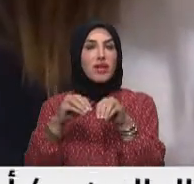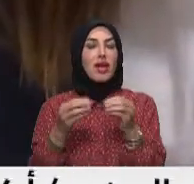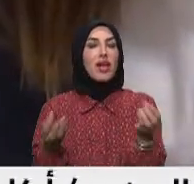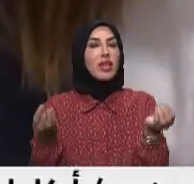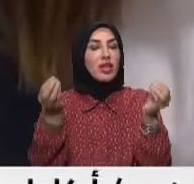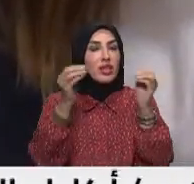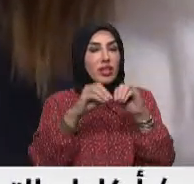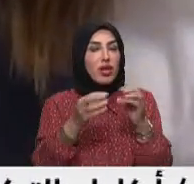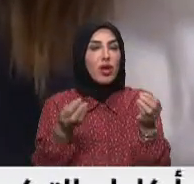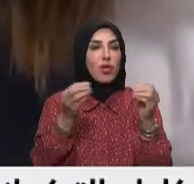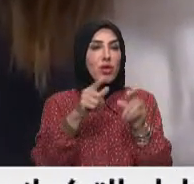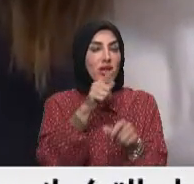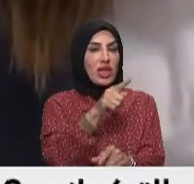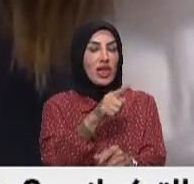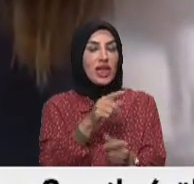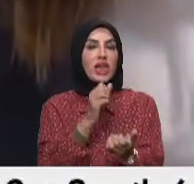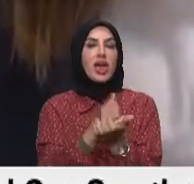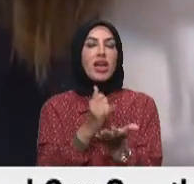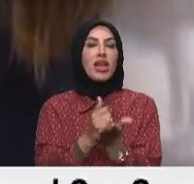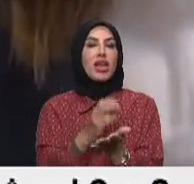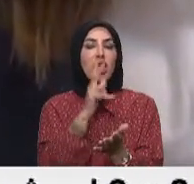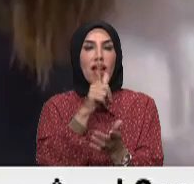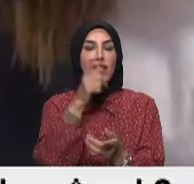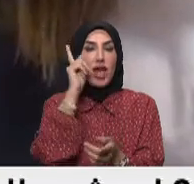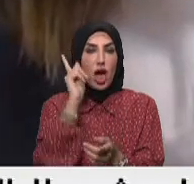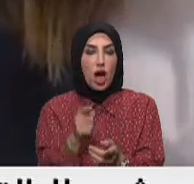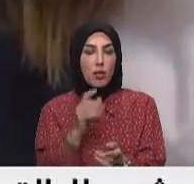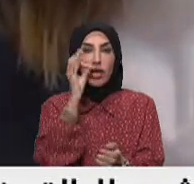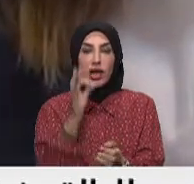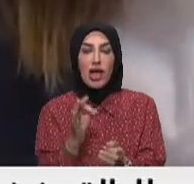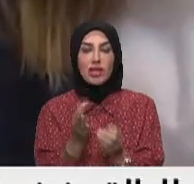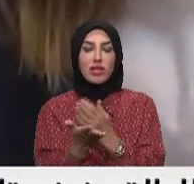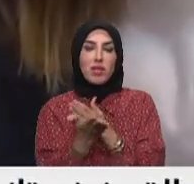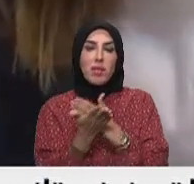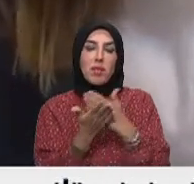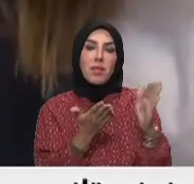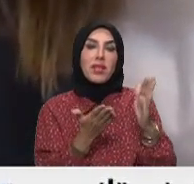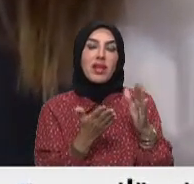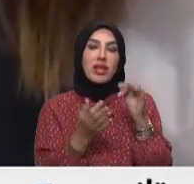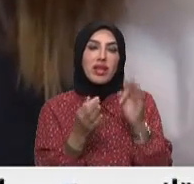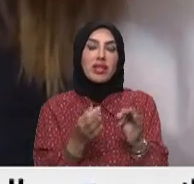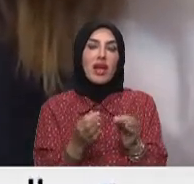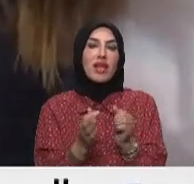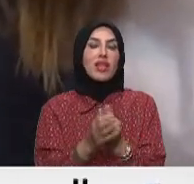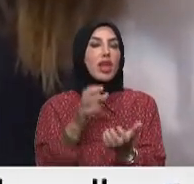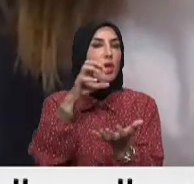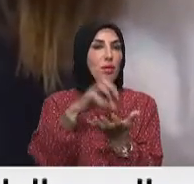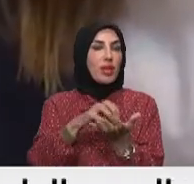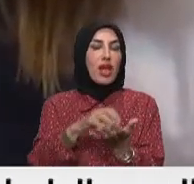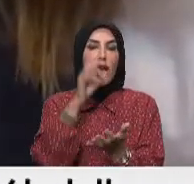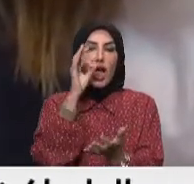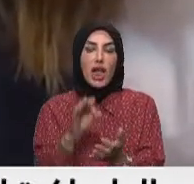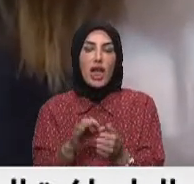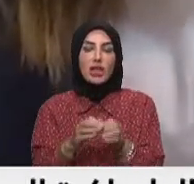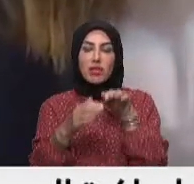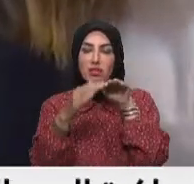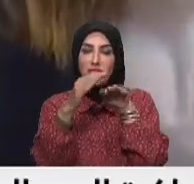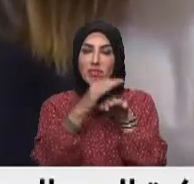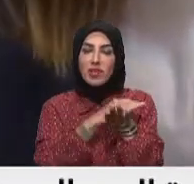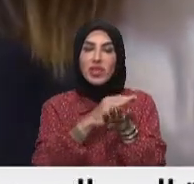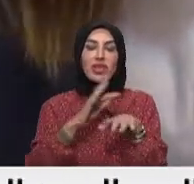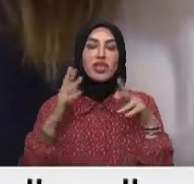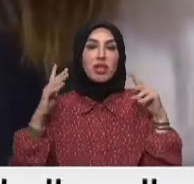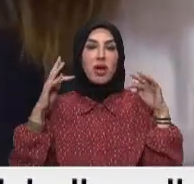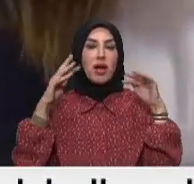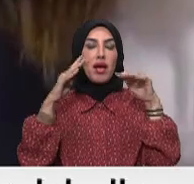التي تلقت هذه الأوامر اليوم، وبالتالي أيضاً المدينة كانت قد استقبلت